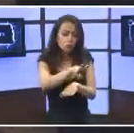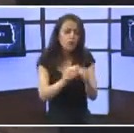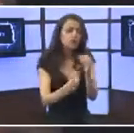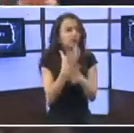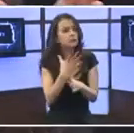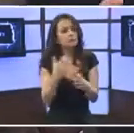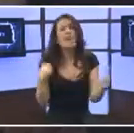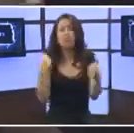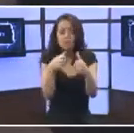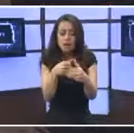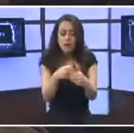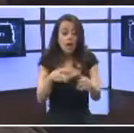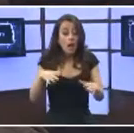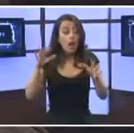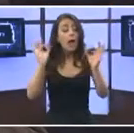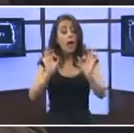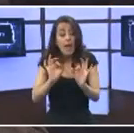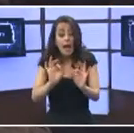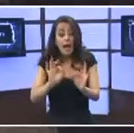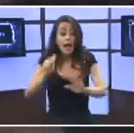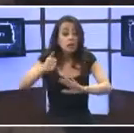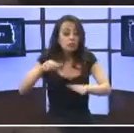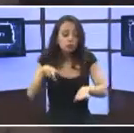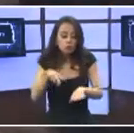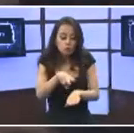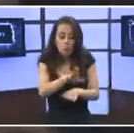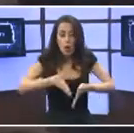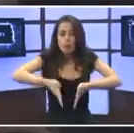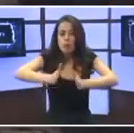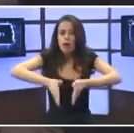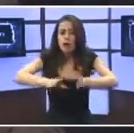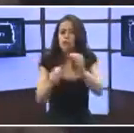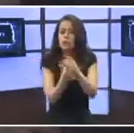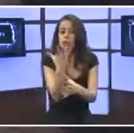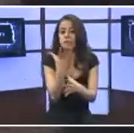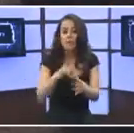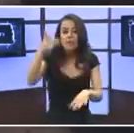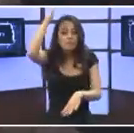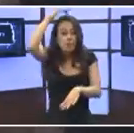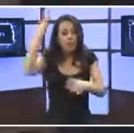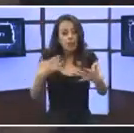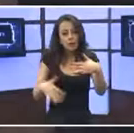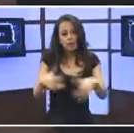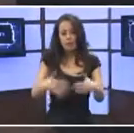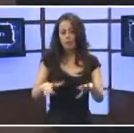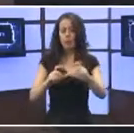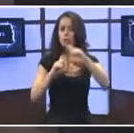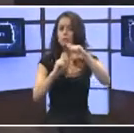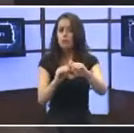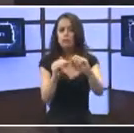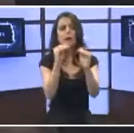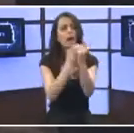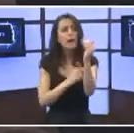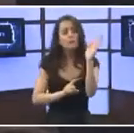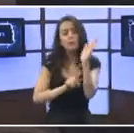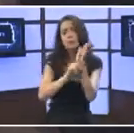sokaklardayız. Onların hallerini ve durumlarını görüyoruz. Ve Bağcılar'da engellileri sosyal hayata